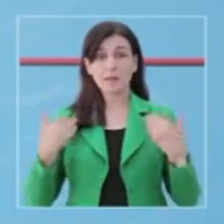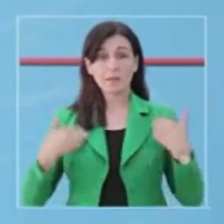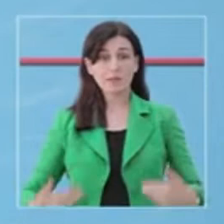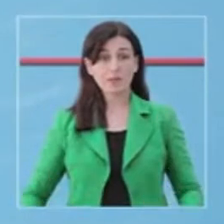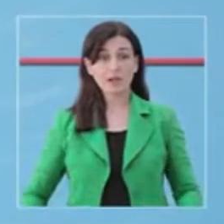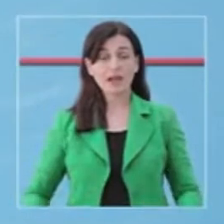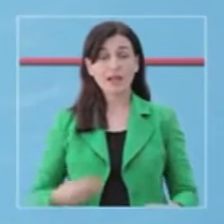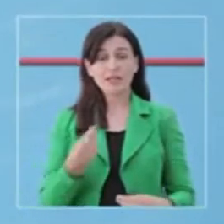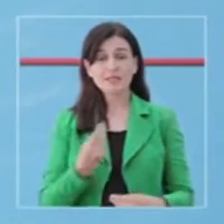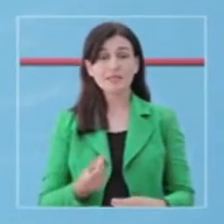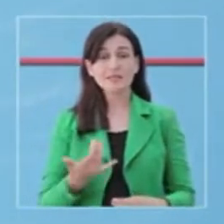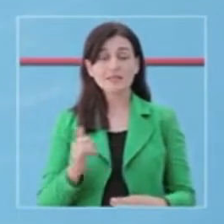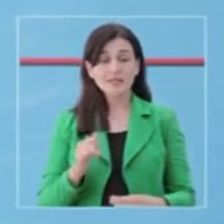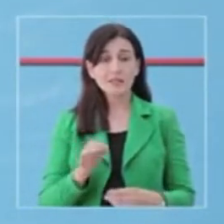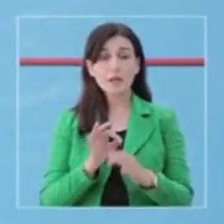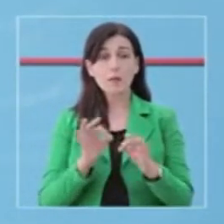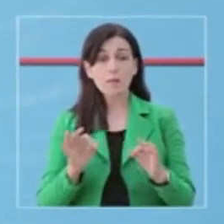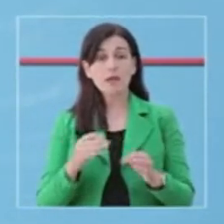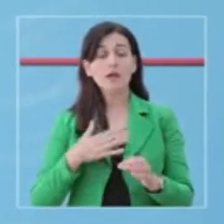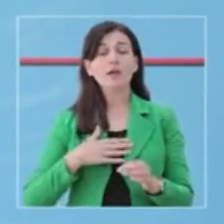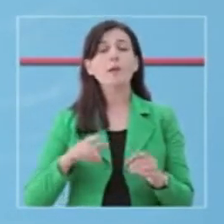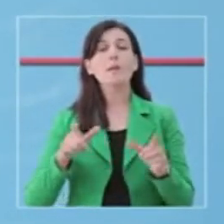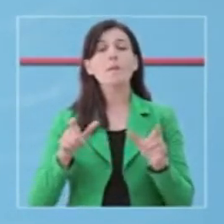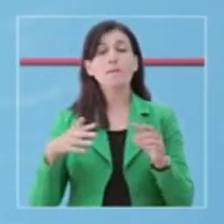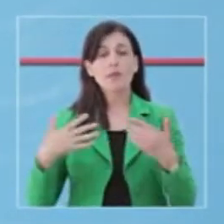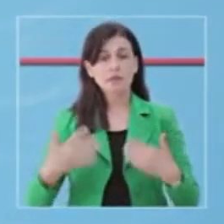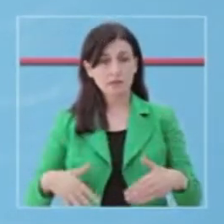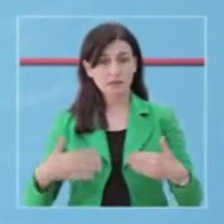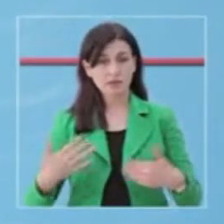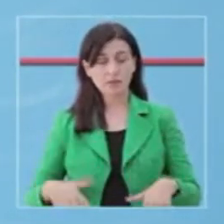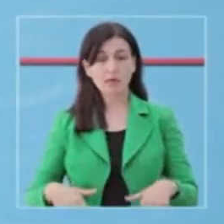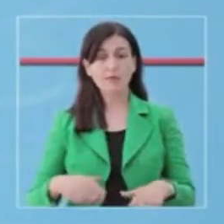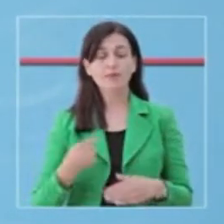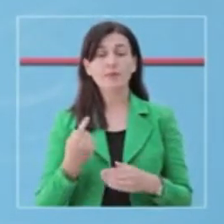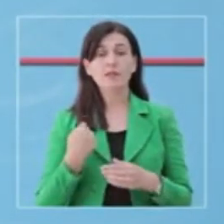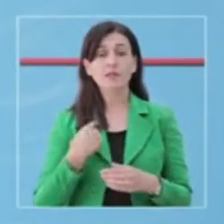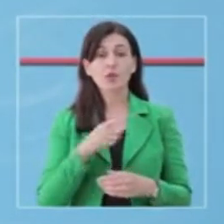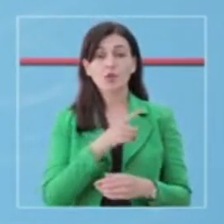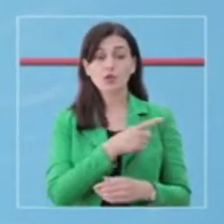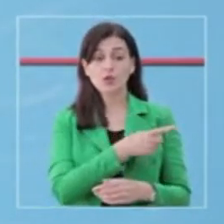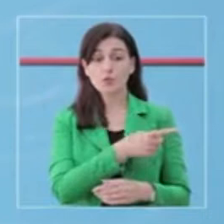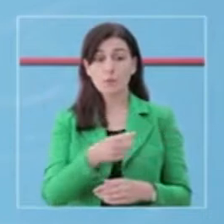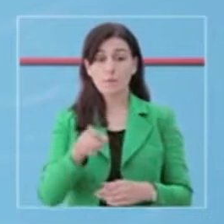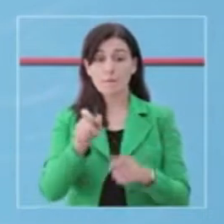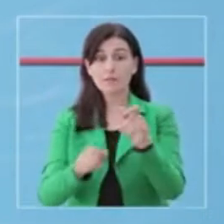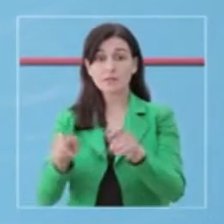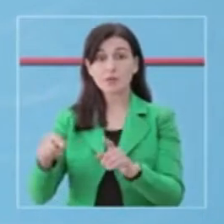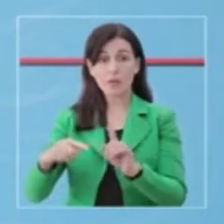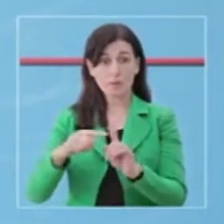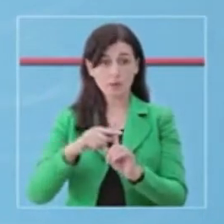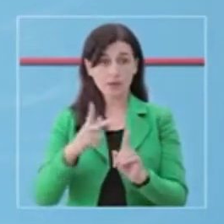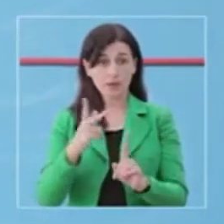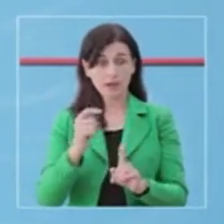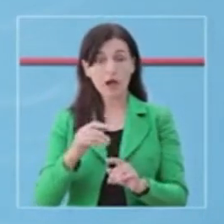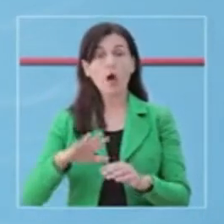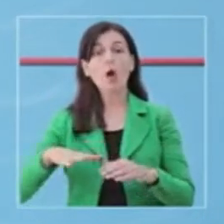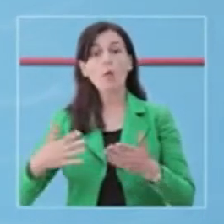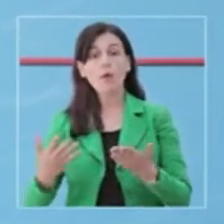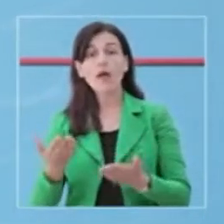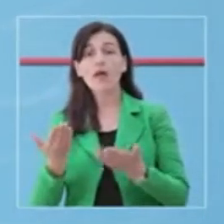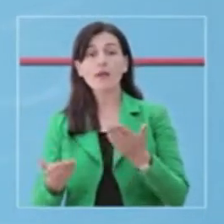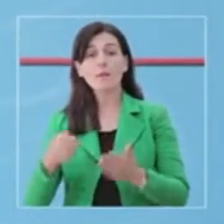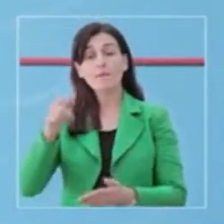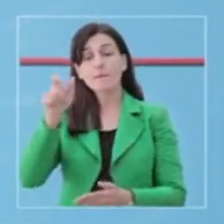këtë betejë me COVID-19. Është shumë e rëndësishme që jo vetëm personat e konfirmuar pozitiv, por edhe ata që janë